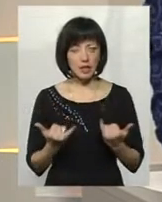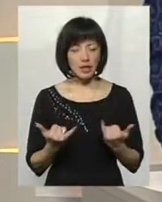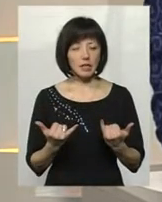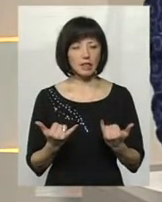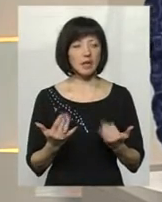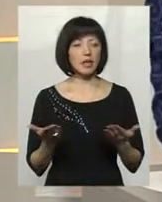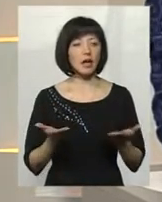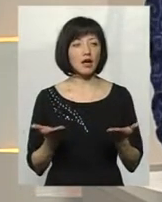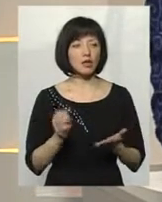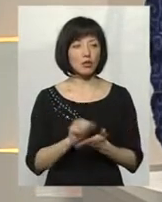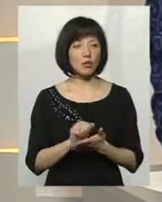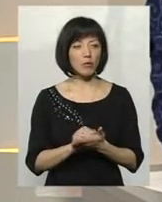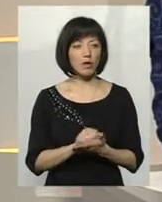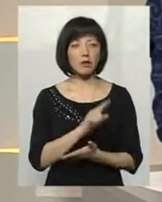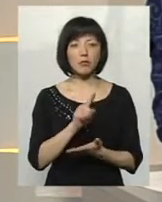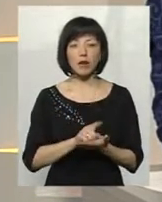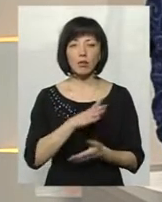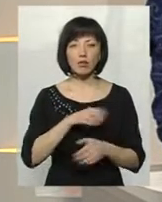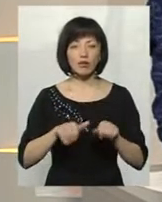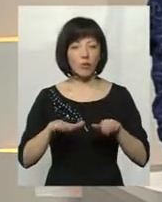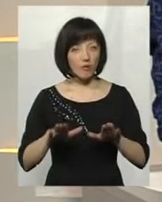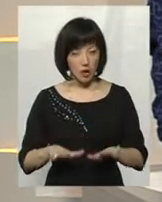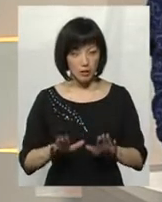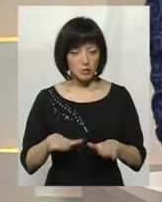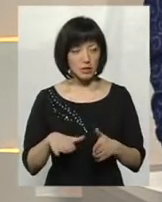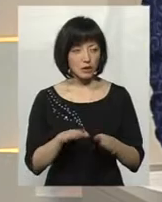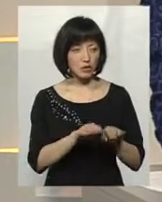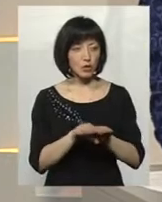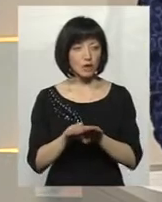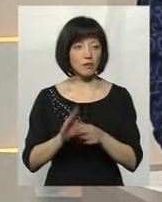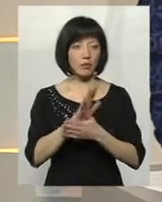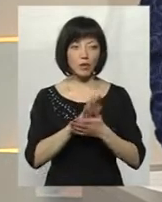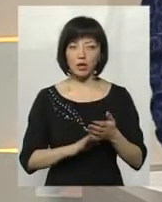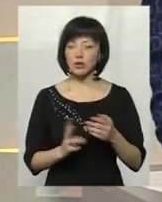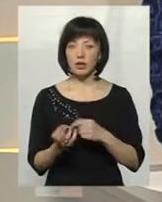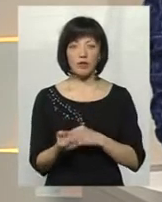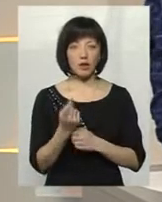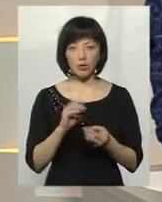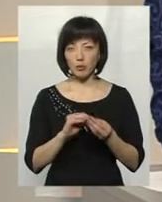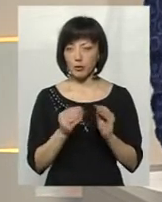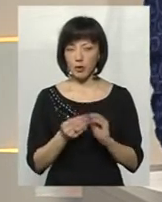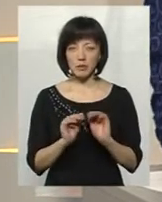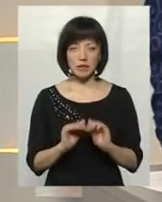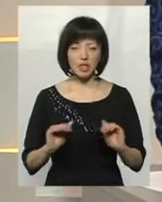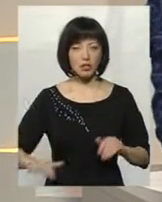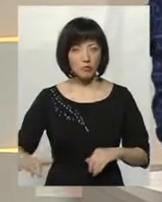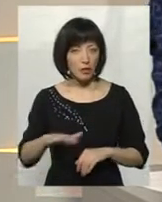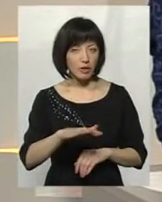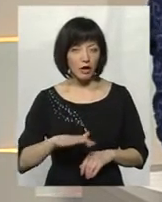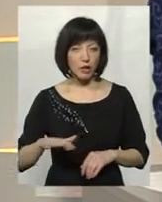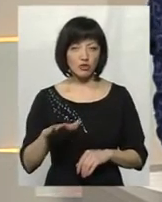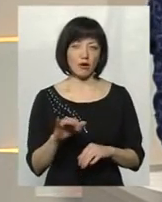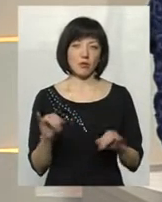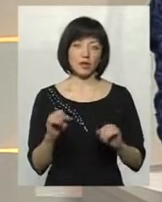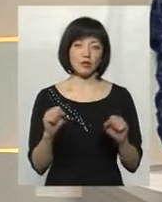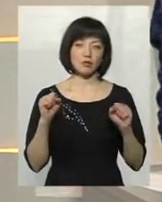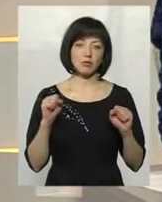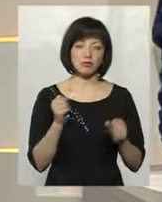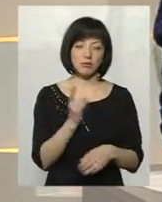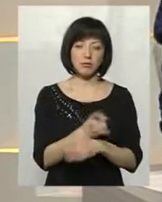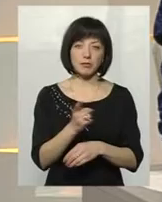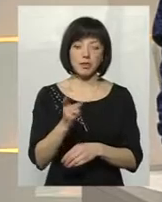які документи мали би бути ухвалені на місцевому рівні, аби в подальшому не виникало проблем із дитячими майданчиками та з